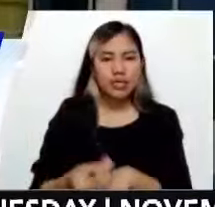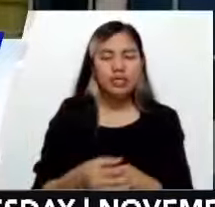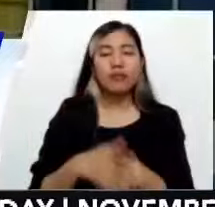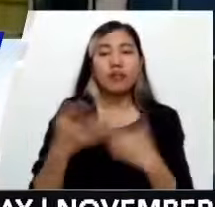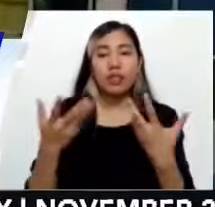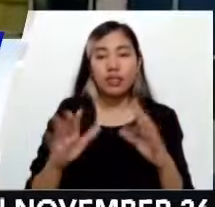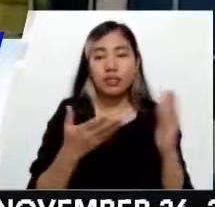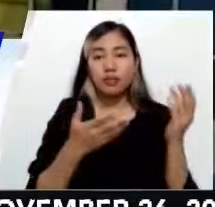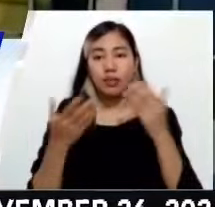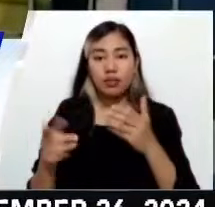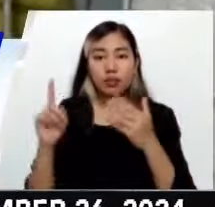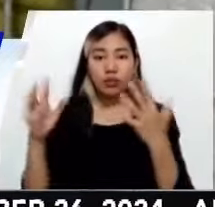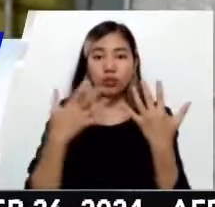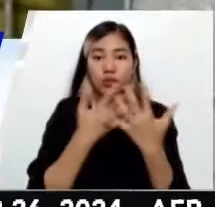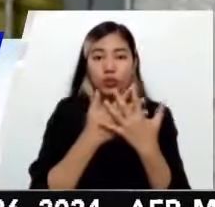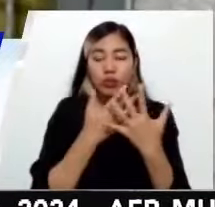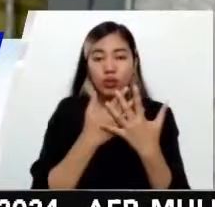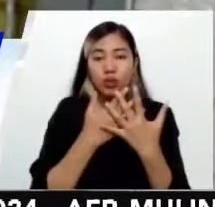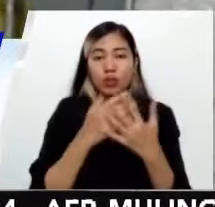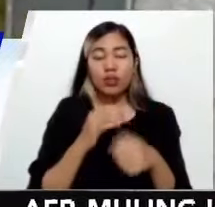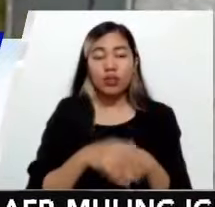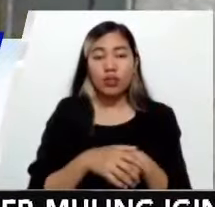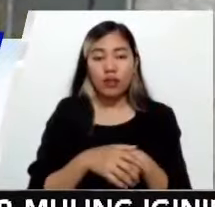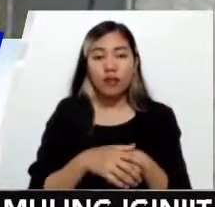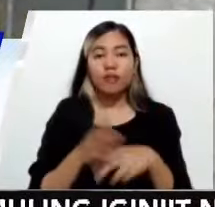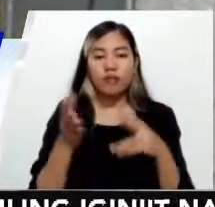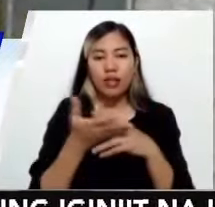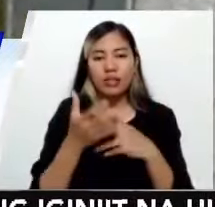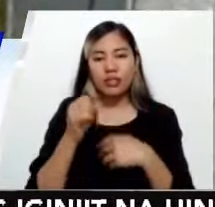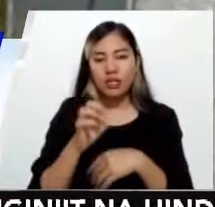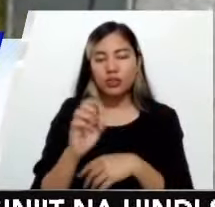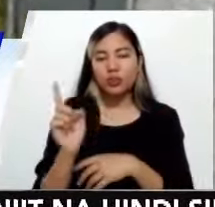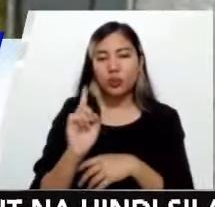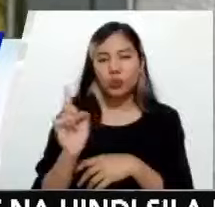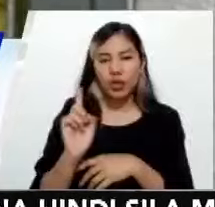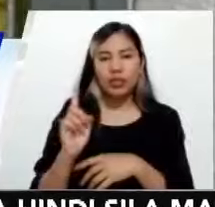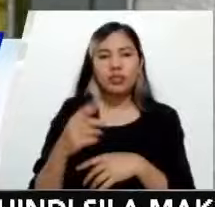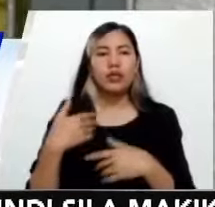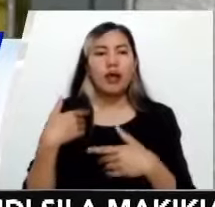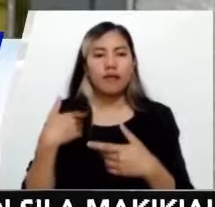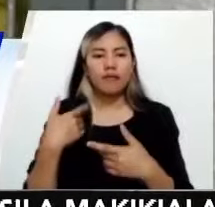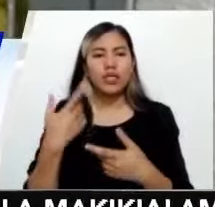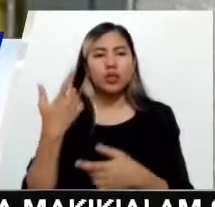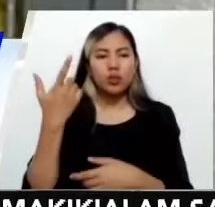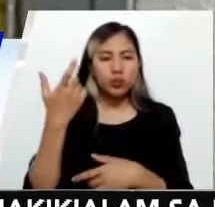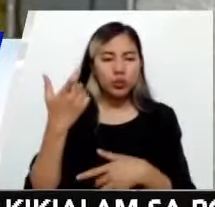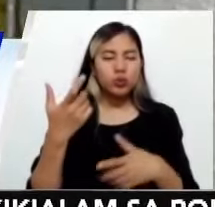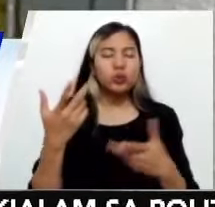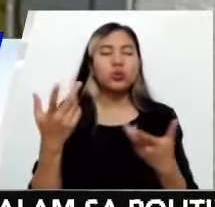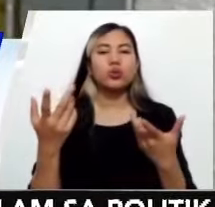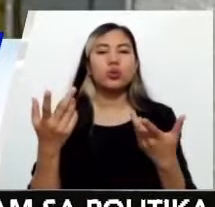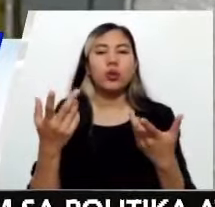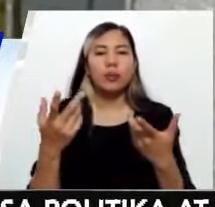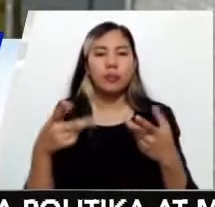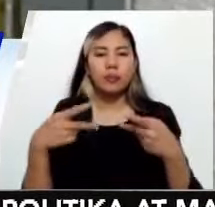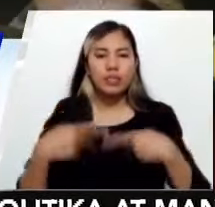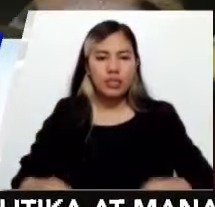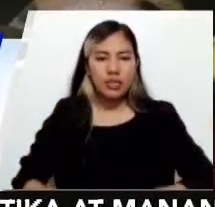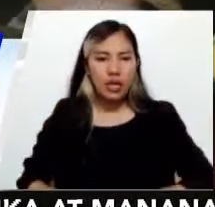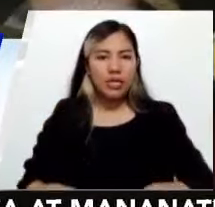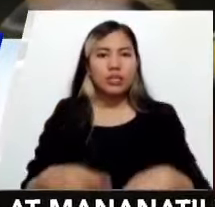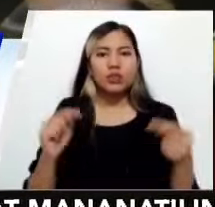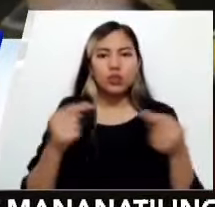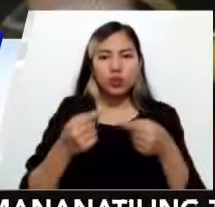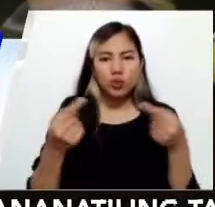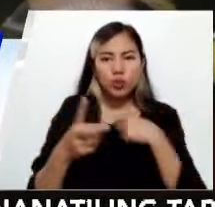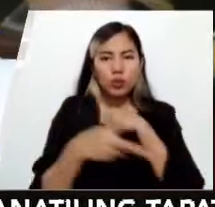ang suspect na maharap sa mga reklamong grave threat with the use of firearm, physical injuries, and robbery with intimidation.